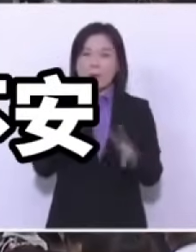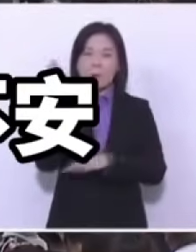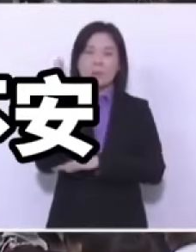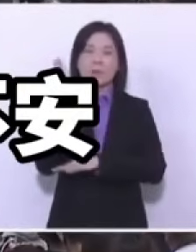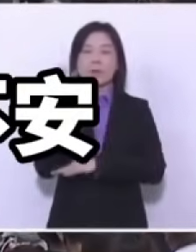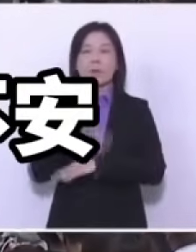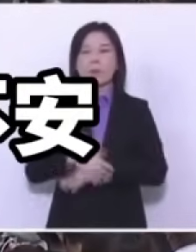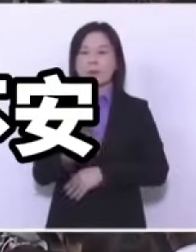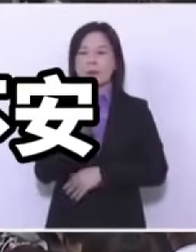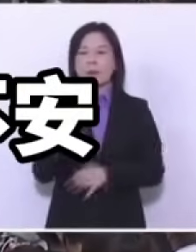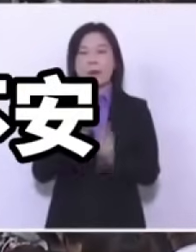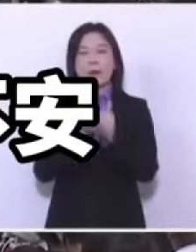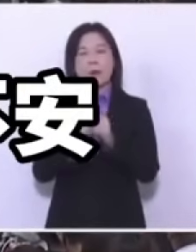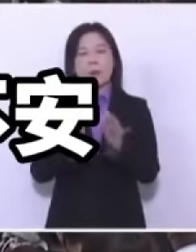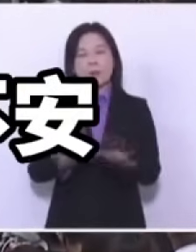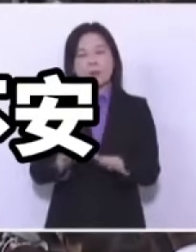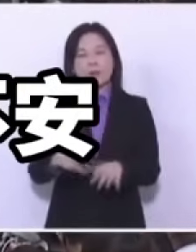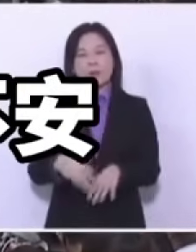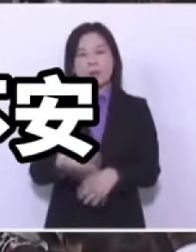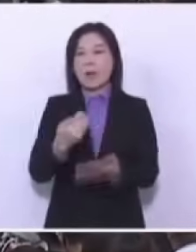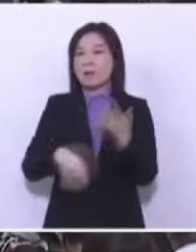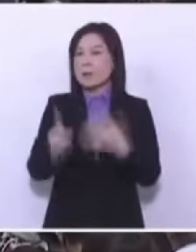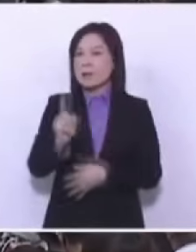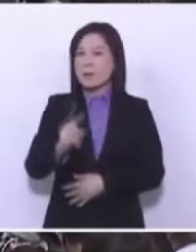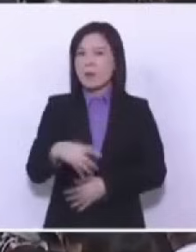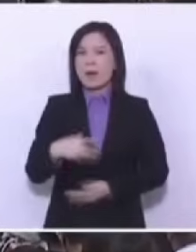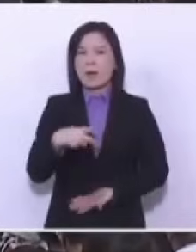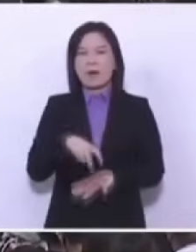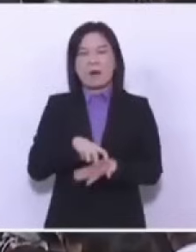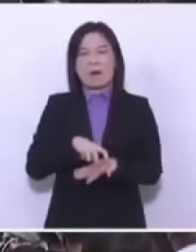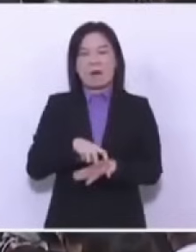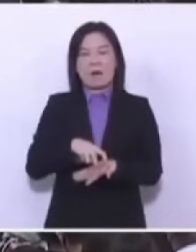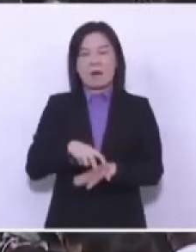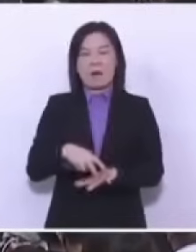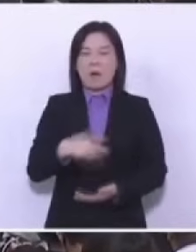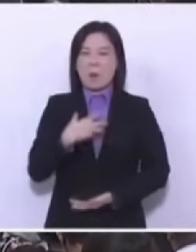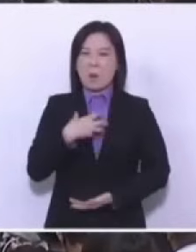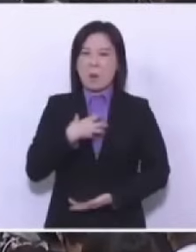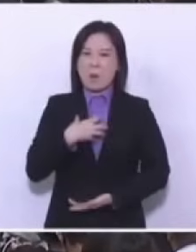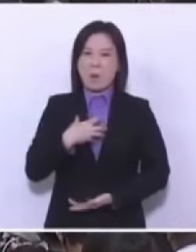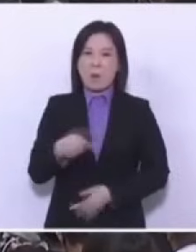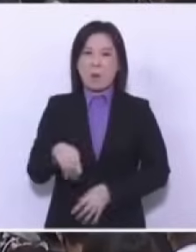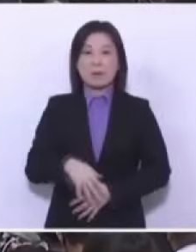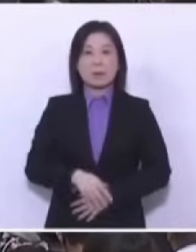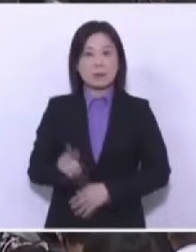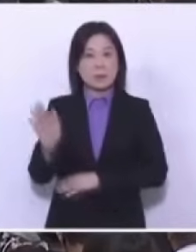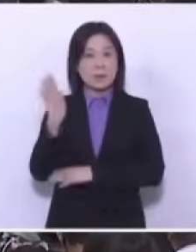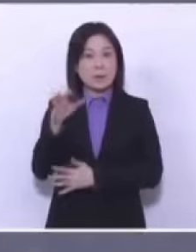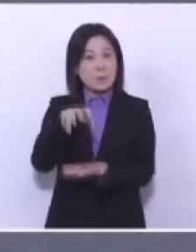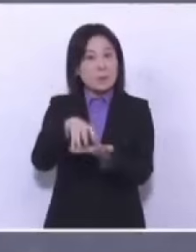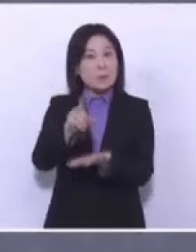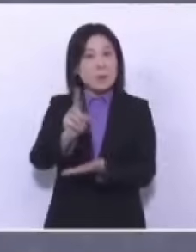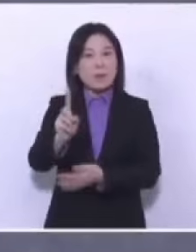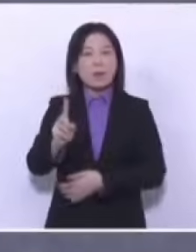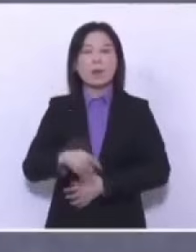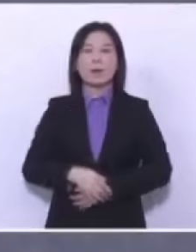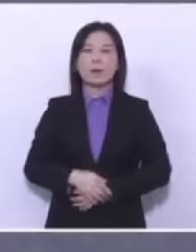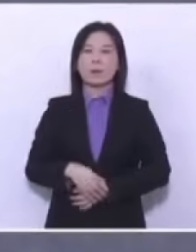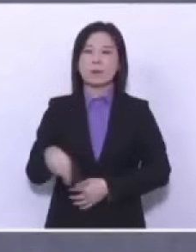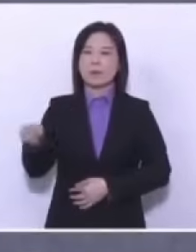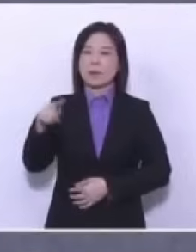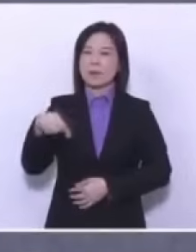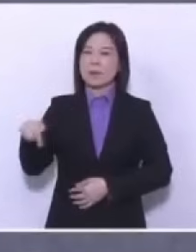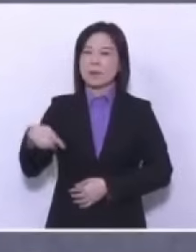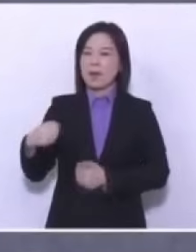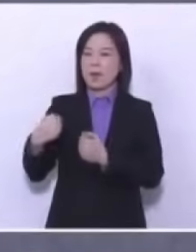在现在只剩下恐惧与不安。这个政府真正证明的是，他们有一流